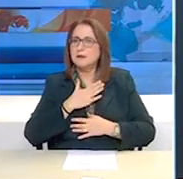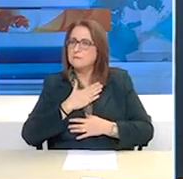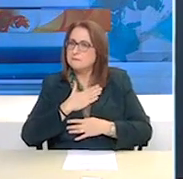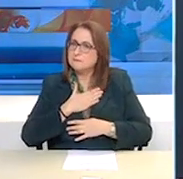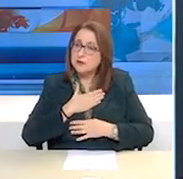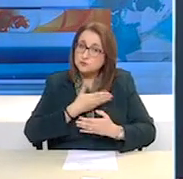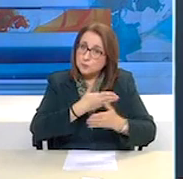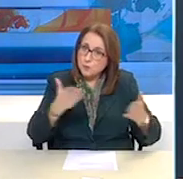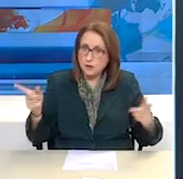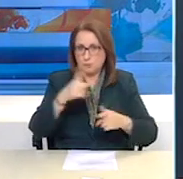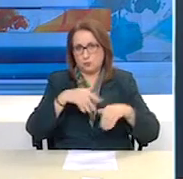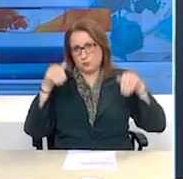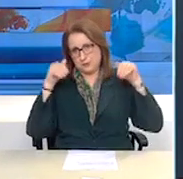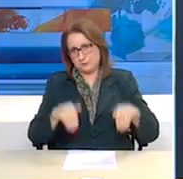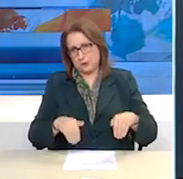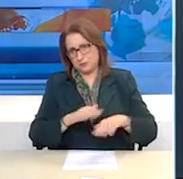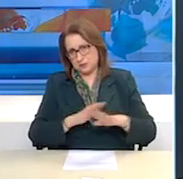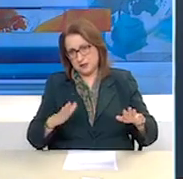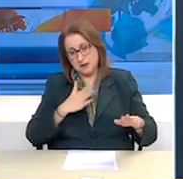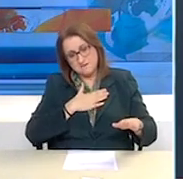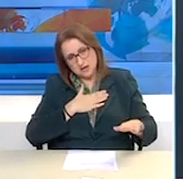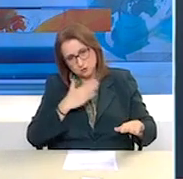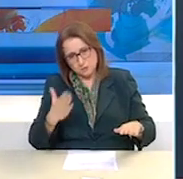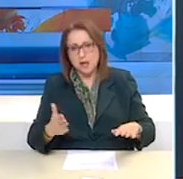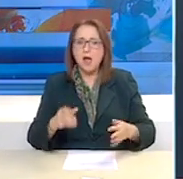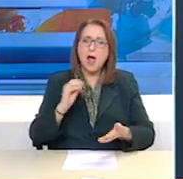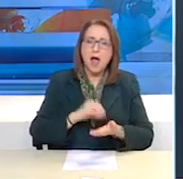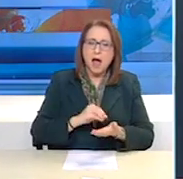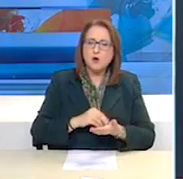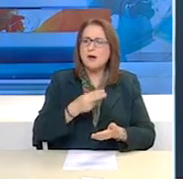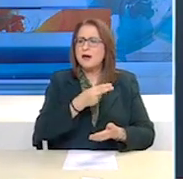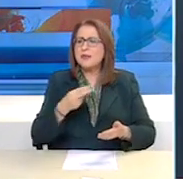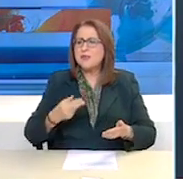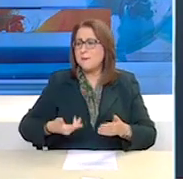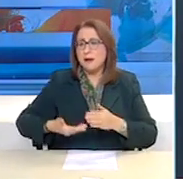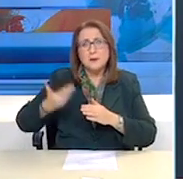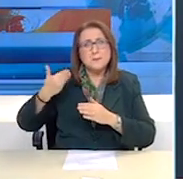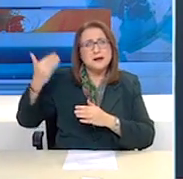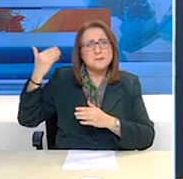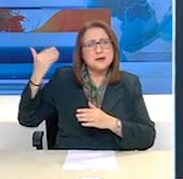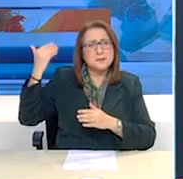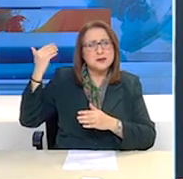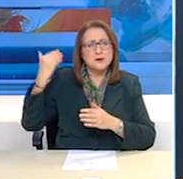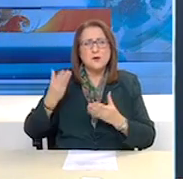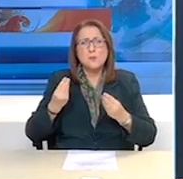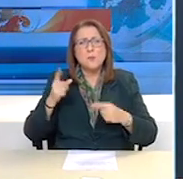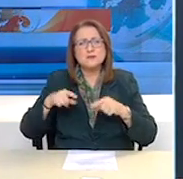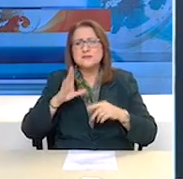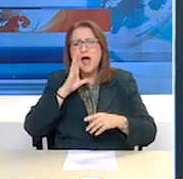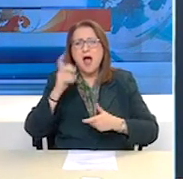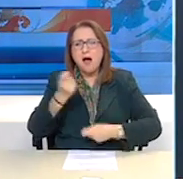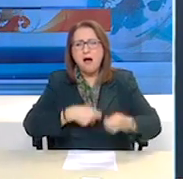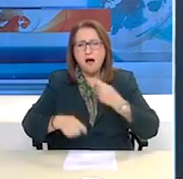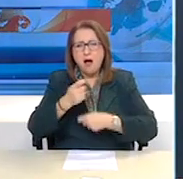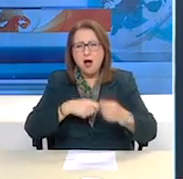την επίσκεψη σε αυτές. Θα ήθελα επίσης να σας ενημερώσω ότι για να σταματήσουν τα φαινόμενα των προηγούμενων ημερών που αφορούν στις λαϊκές